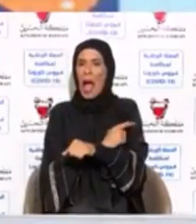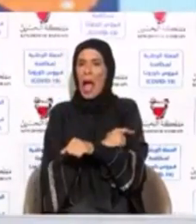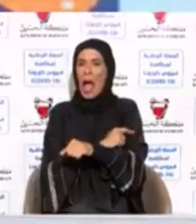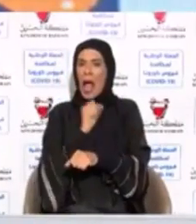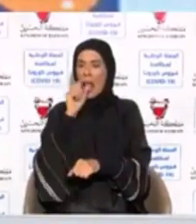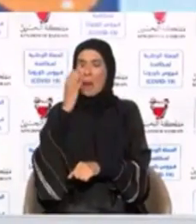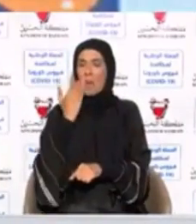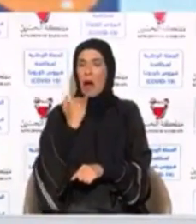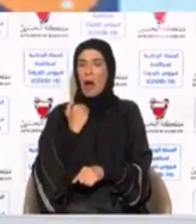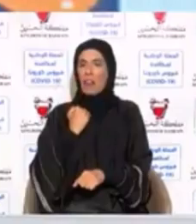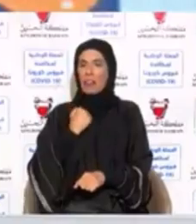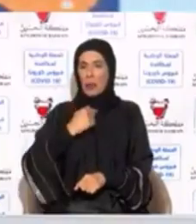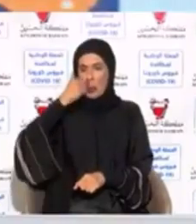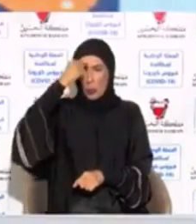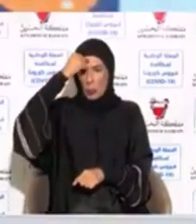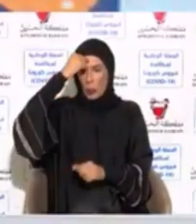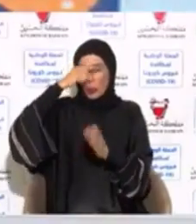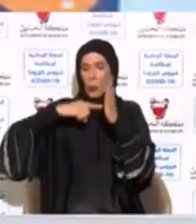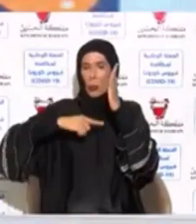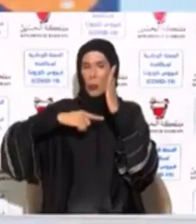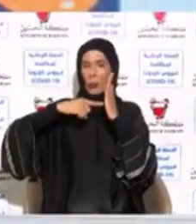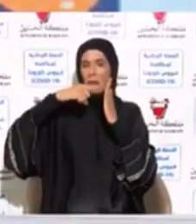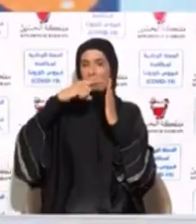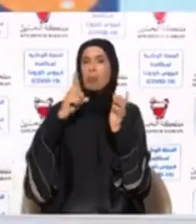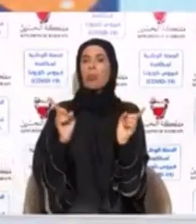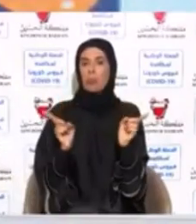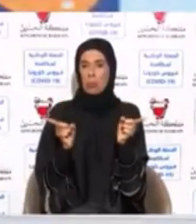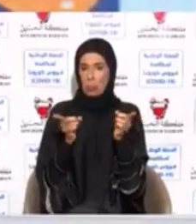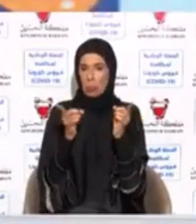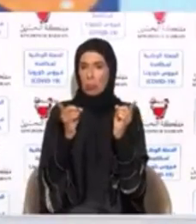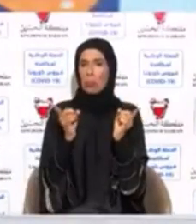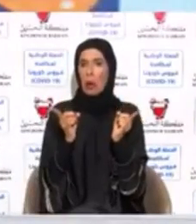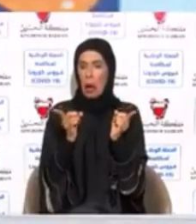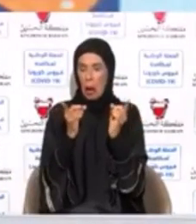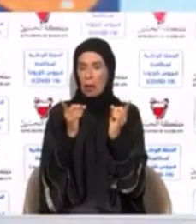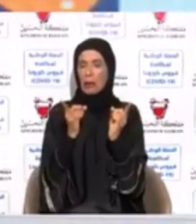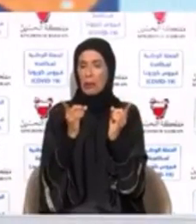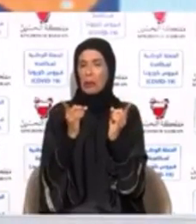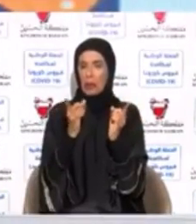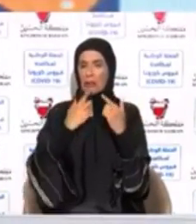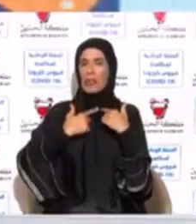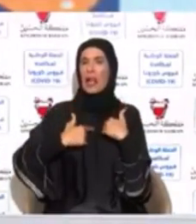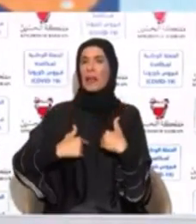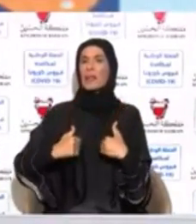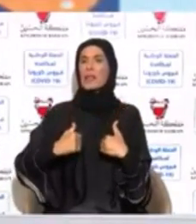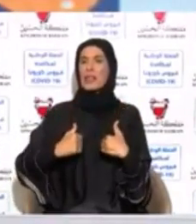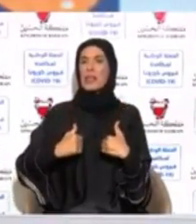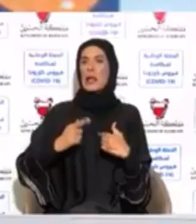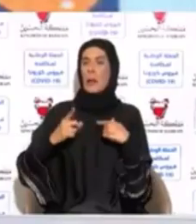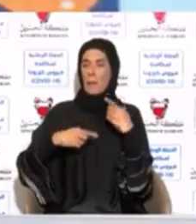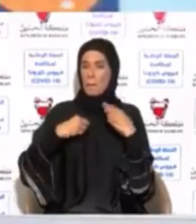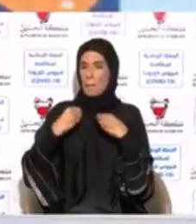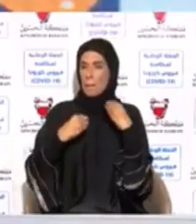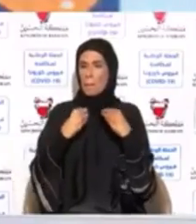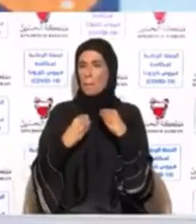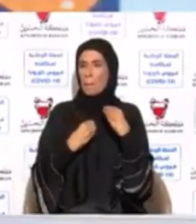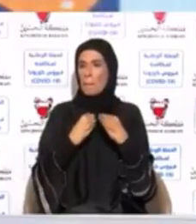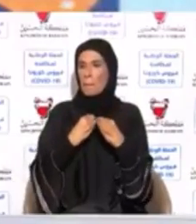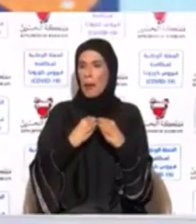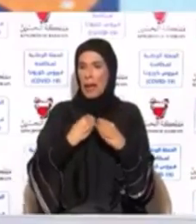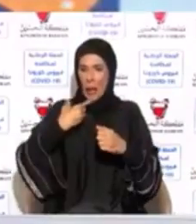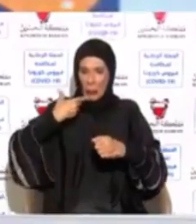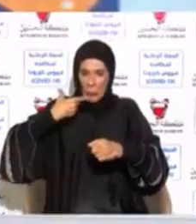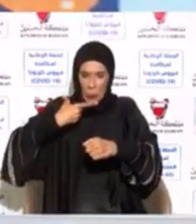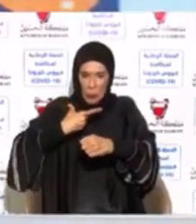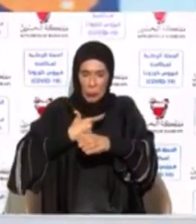ارتفاع في درجة الحرارة، وهذا من الأشياء جدا طبيعية، لأن هني الإنسان جسمه يبدأ يتفاعل مع هذا الجسم الغريب اللي